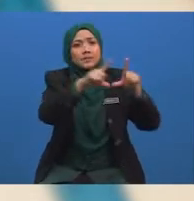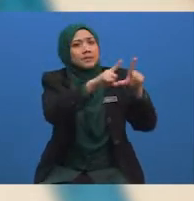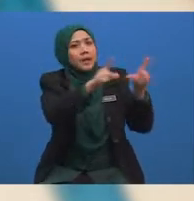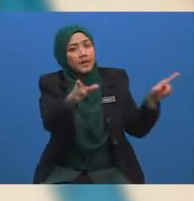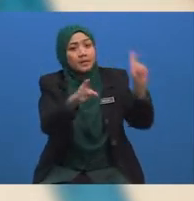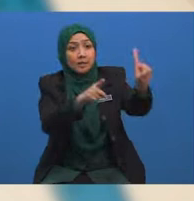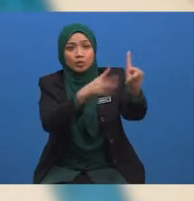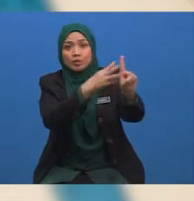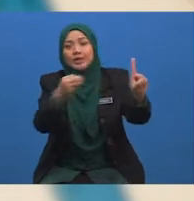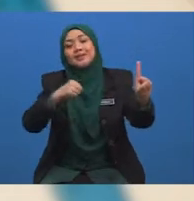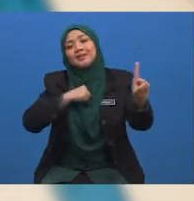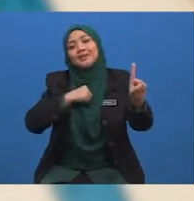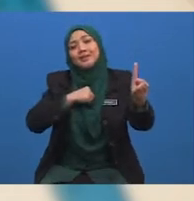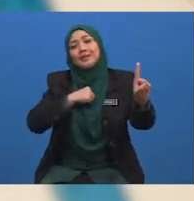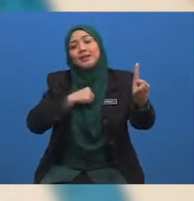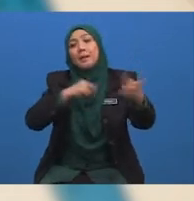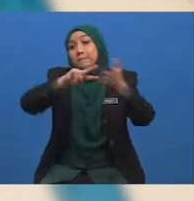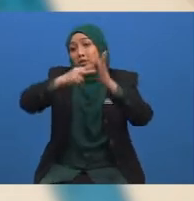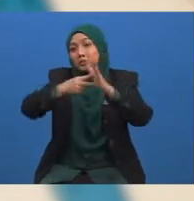dan dirinya sendiri.